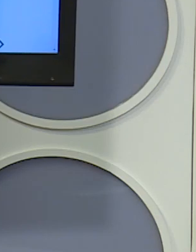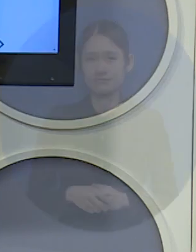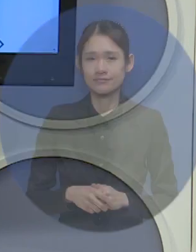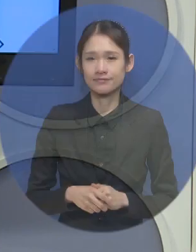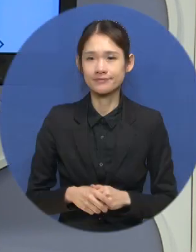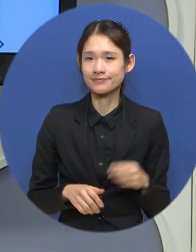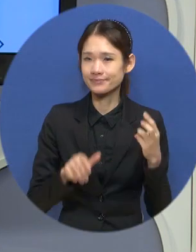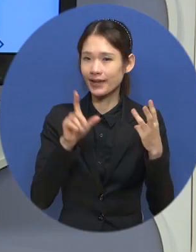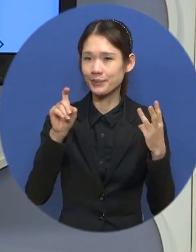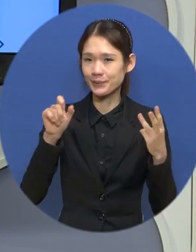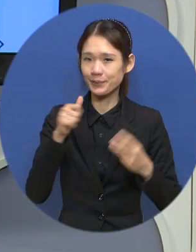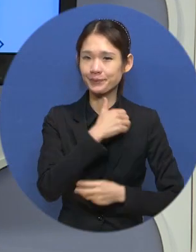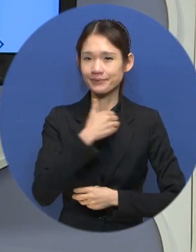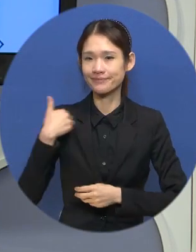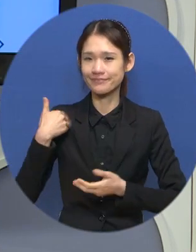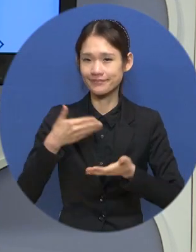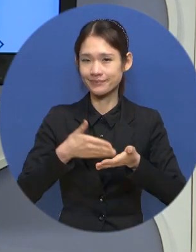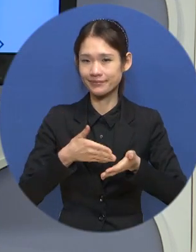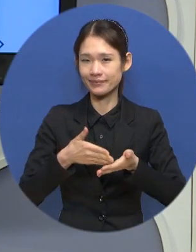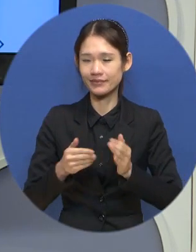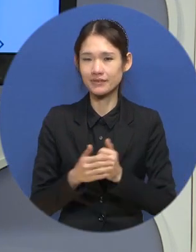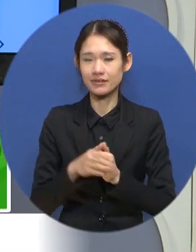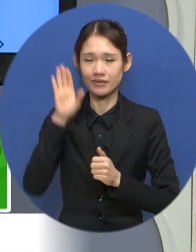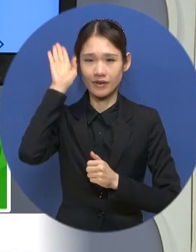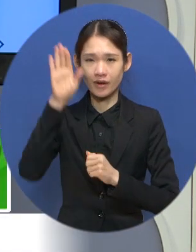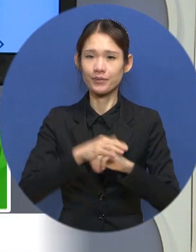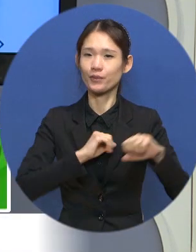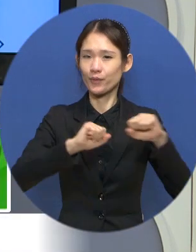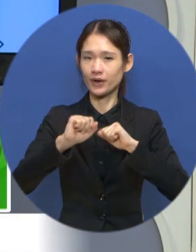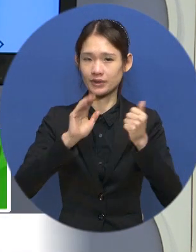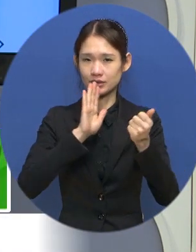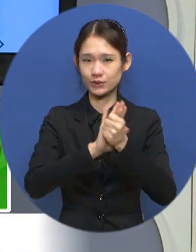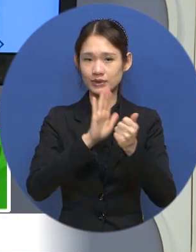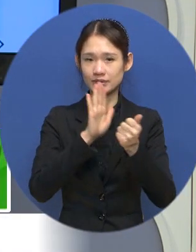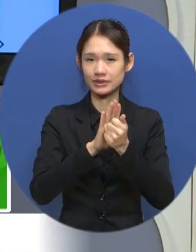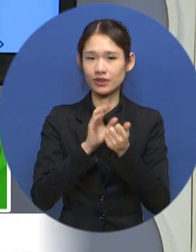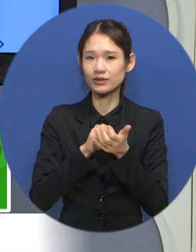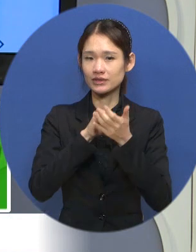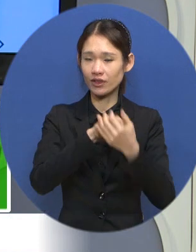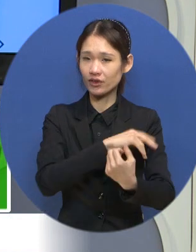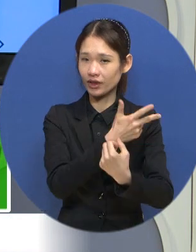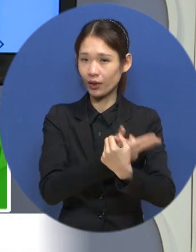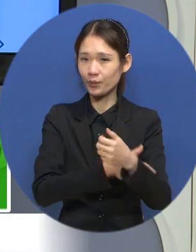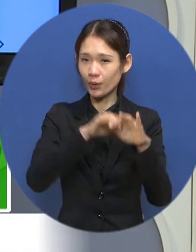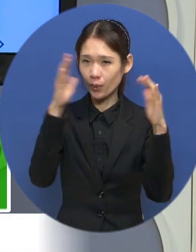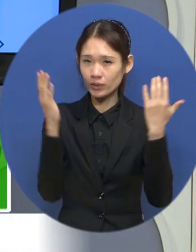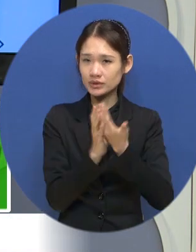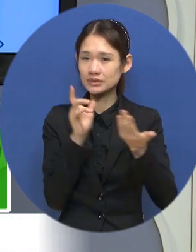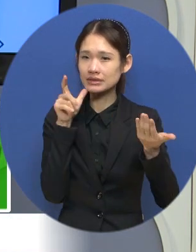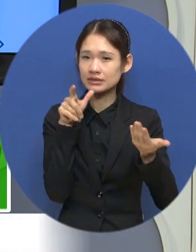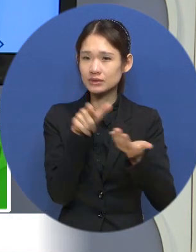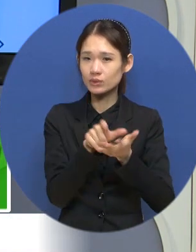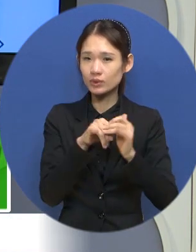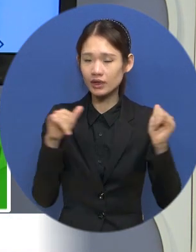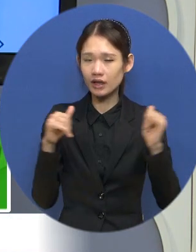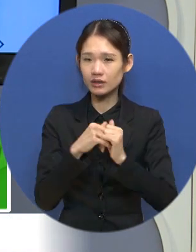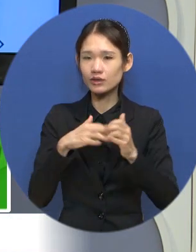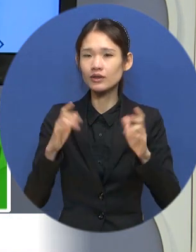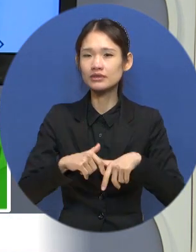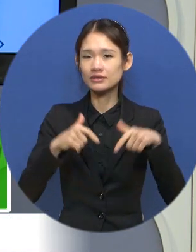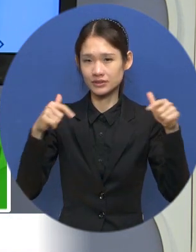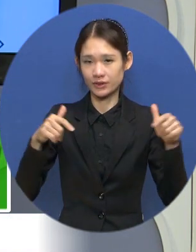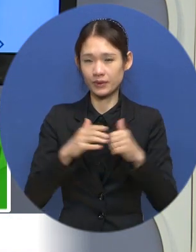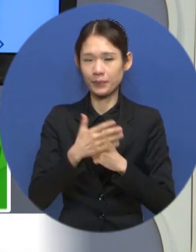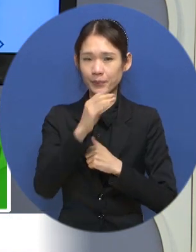3월 15일 만만한 였습니다 앞으로 활동지원 급여 신청 자격 의 모든 등록장애인 으로 확대 됩니다